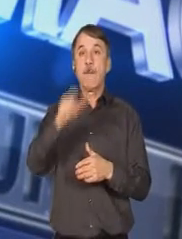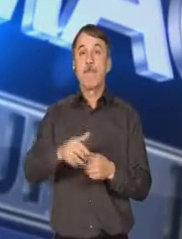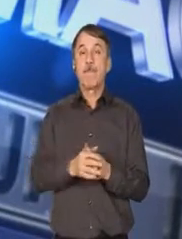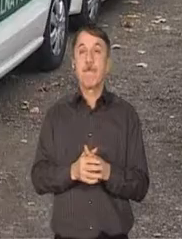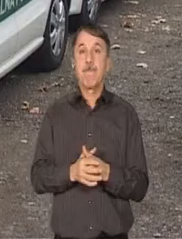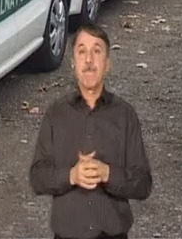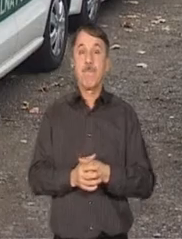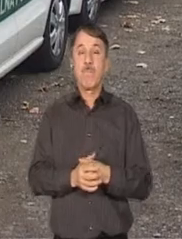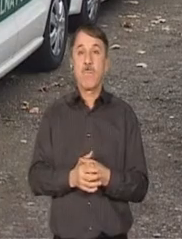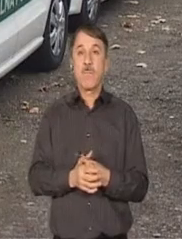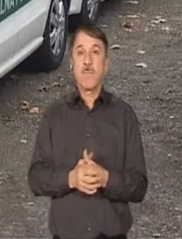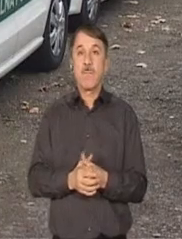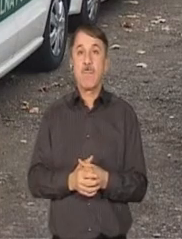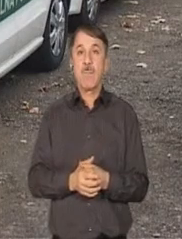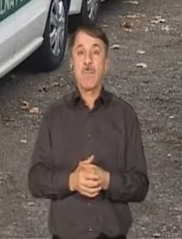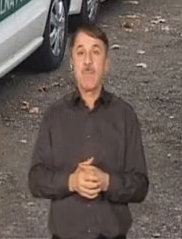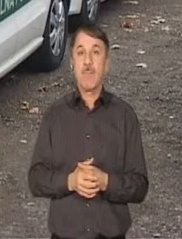sugrađane.